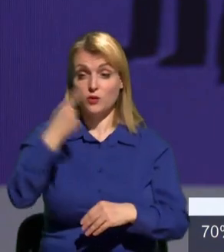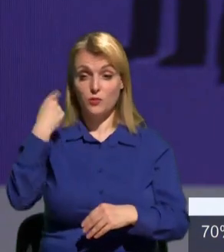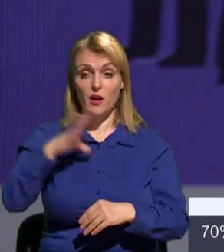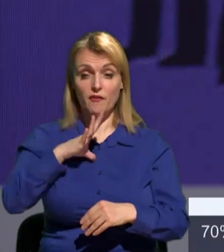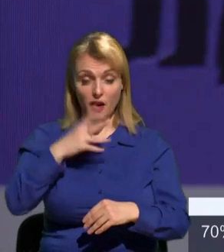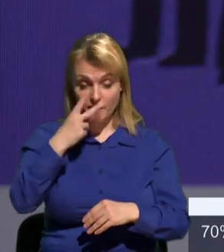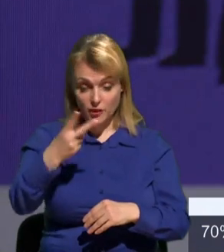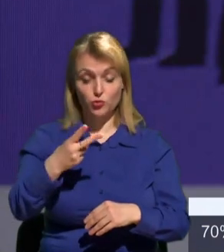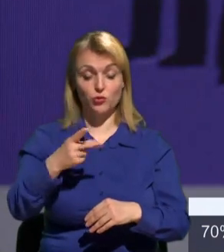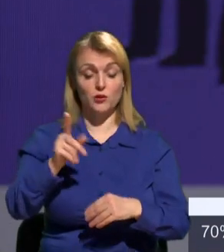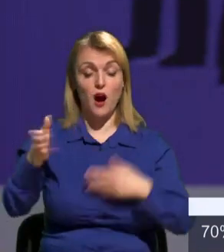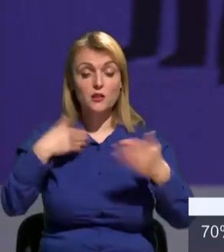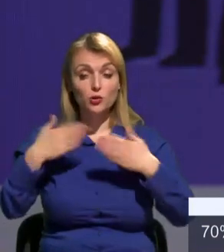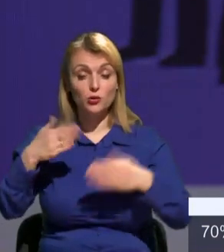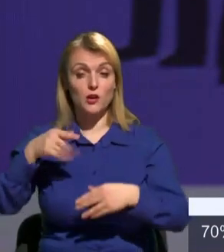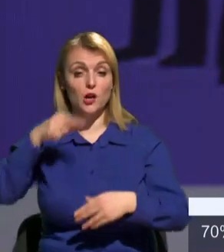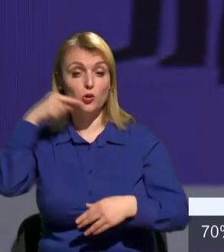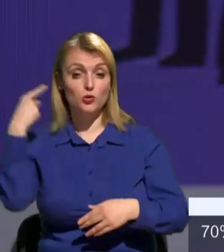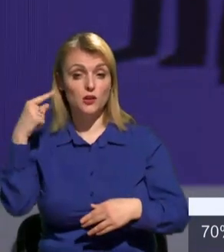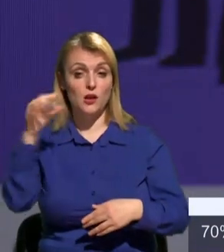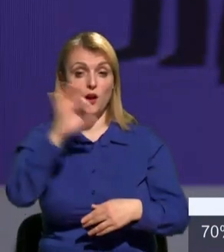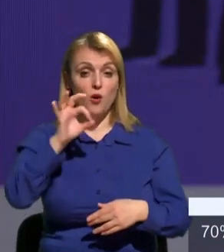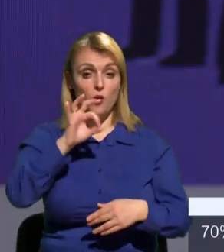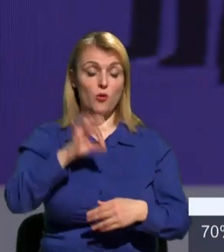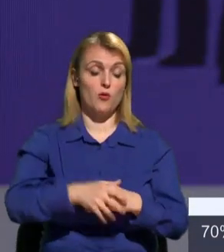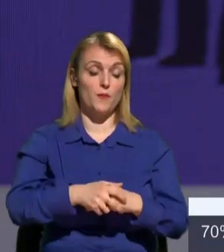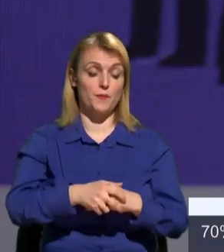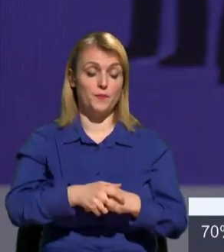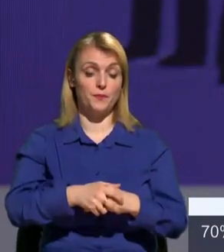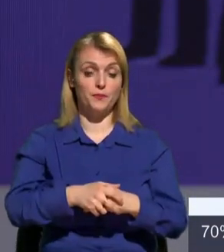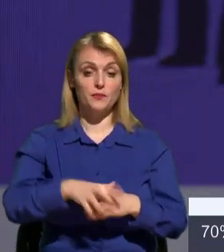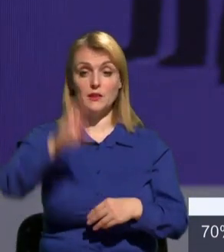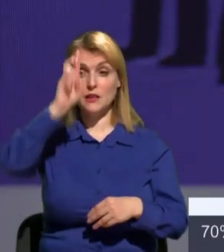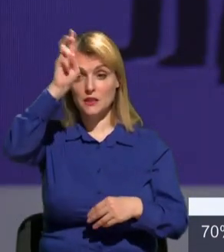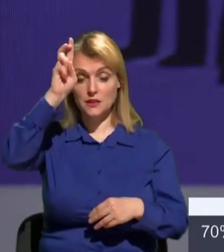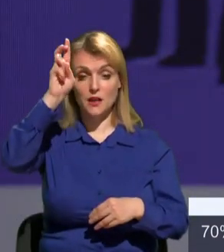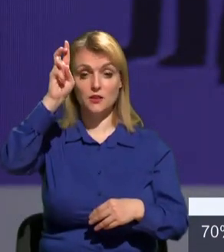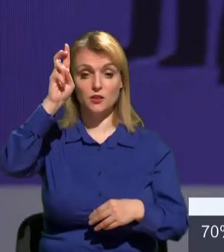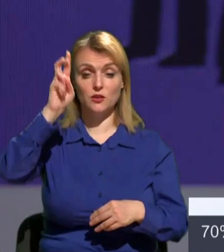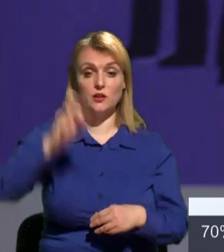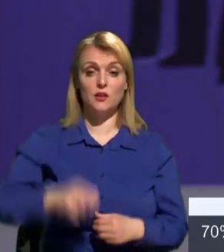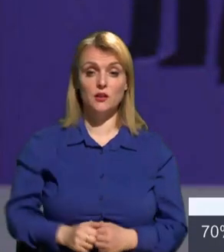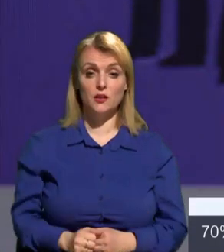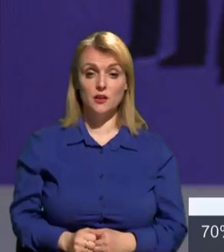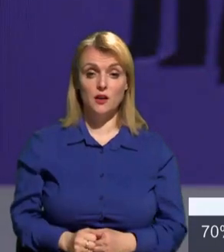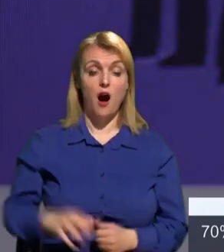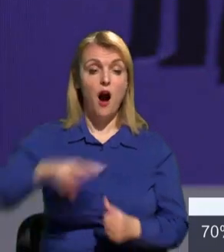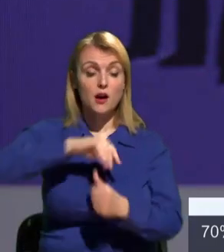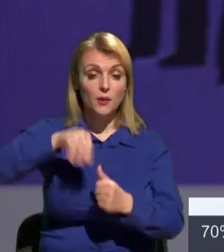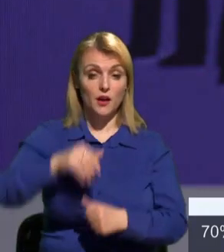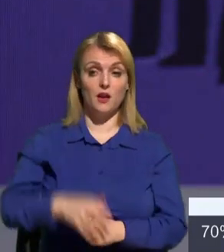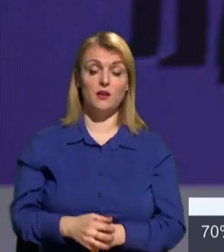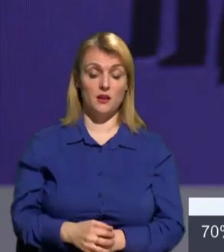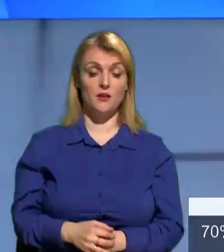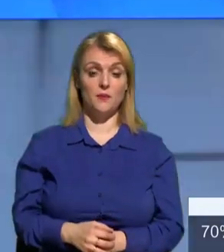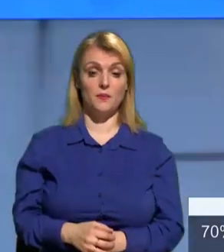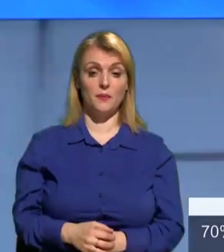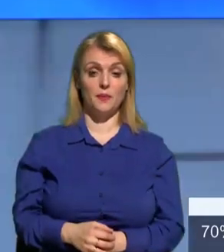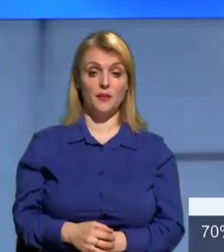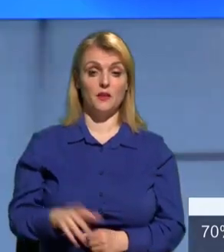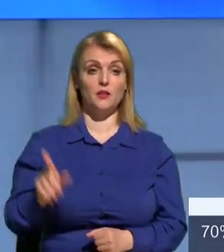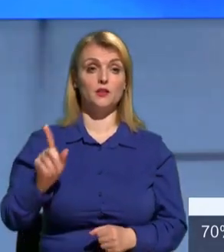Federației Rusie vis-a-vis de un stat partener al acestei Armenia, aliat militar în